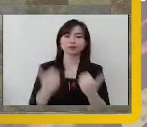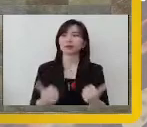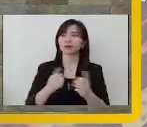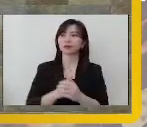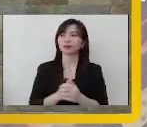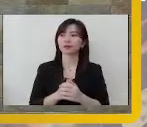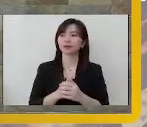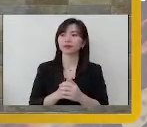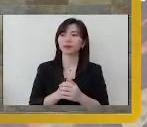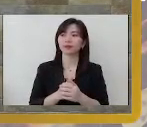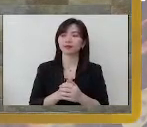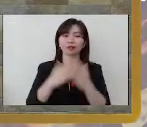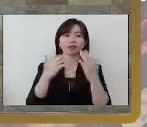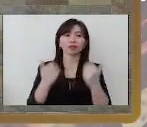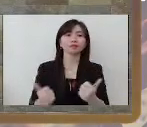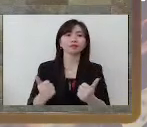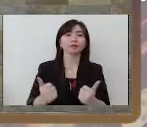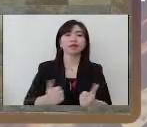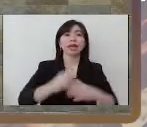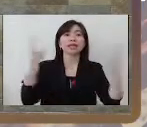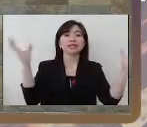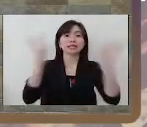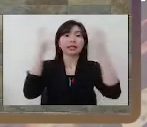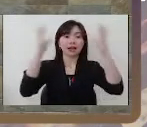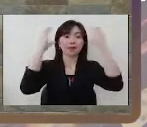ang ating birthday boy.